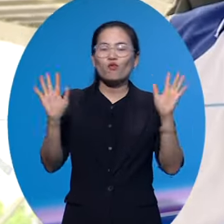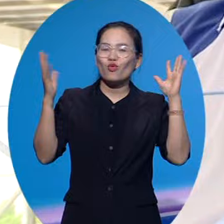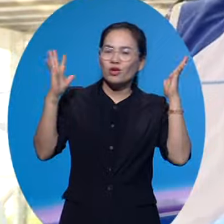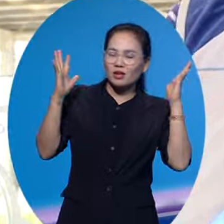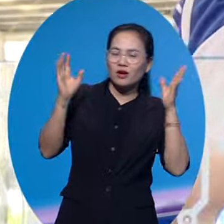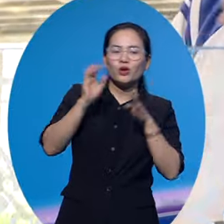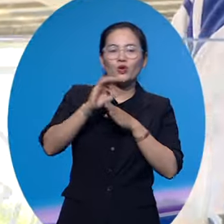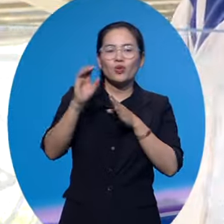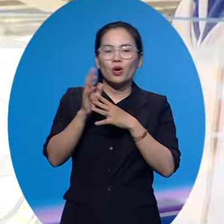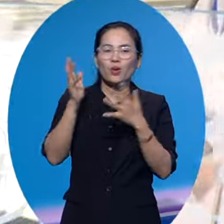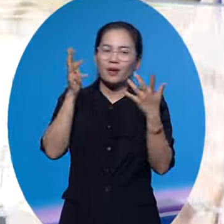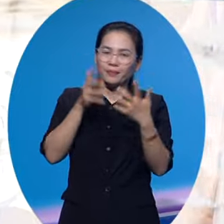giải trí cho du khách